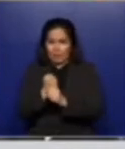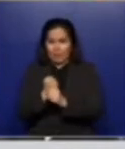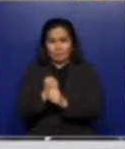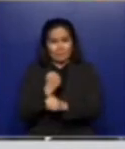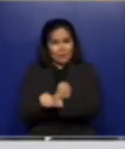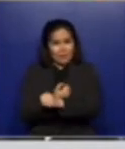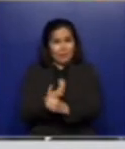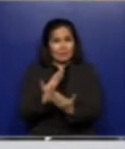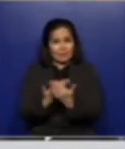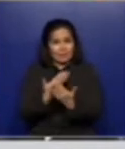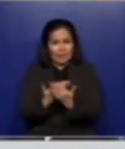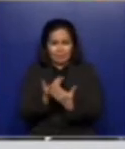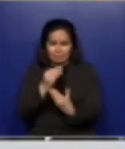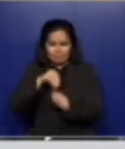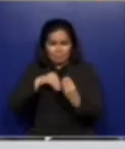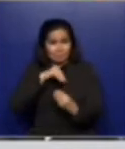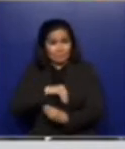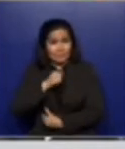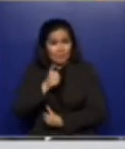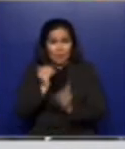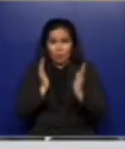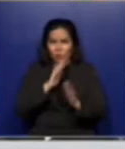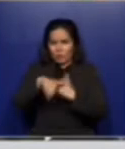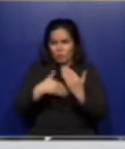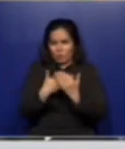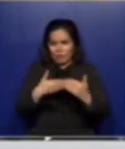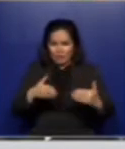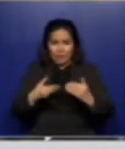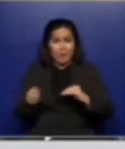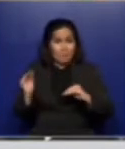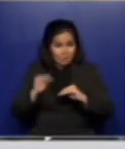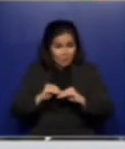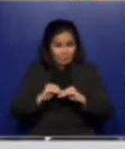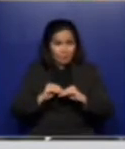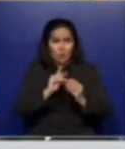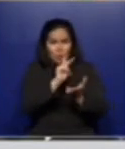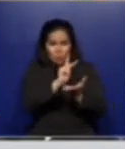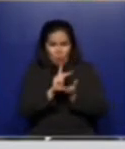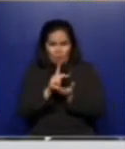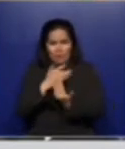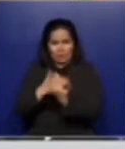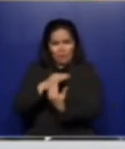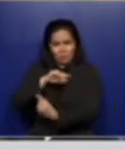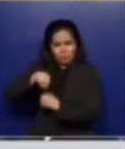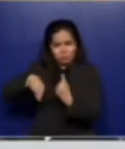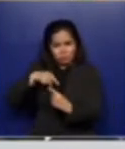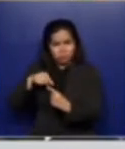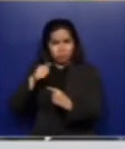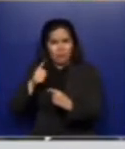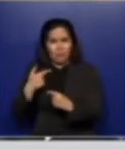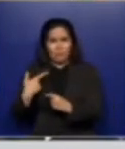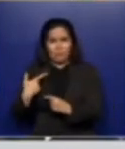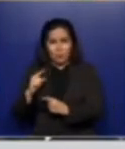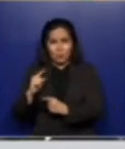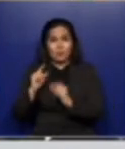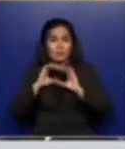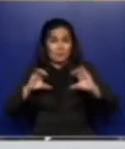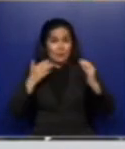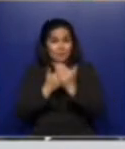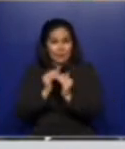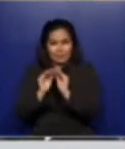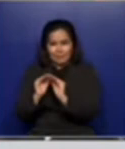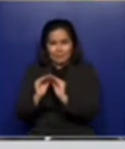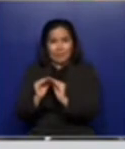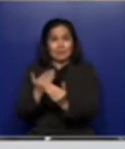แรงงานมีงานทำทุกคนมีรายได้เพิ่มแล้วรัฐบาลเก็บเงินเข้าคลังได้ตรงนี้ต่างห